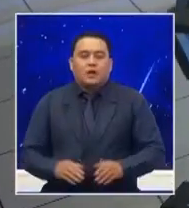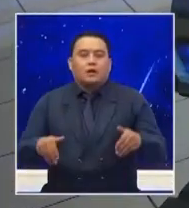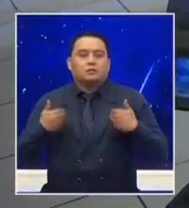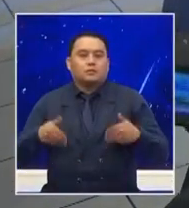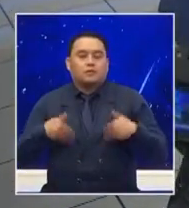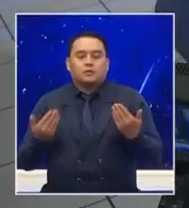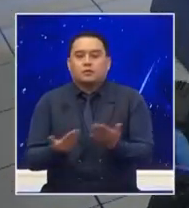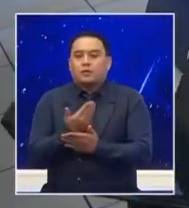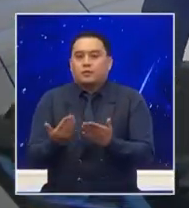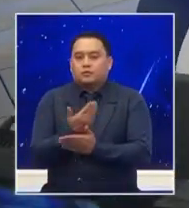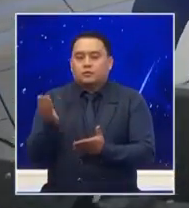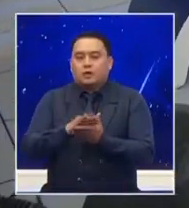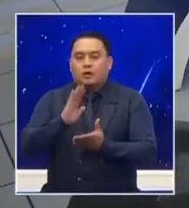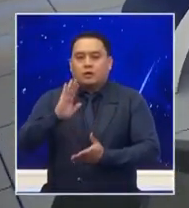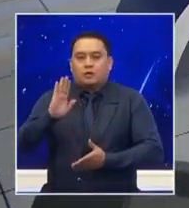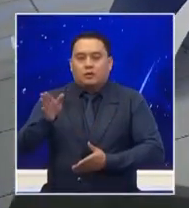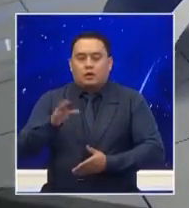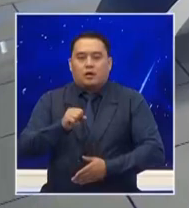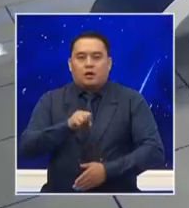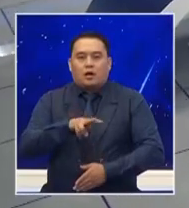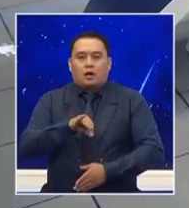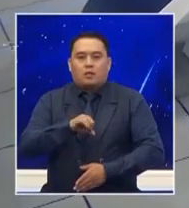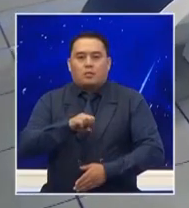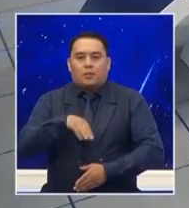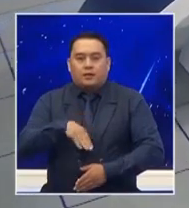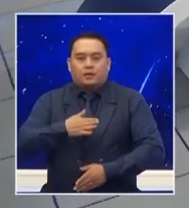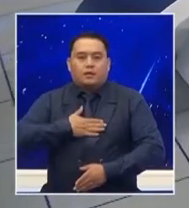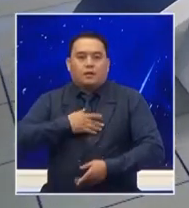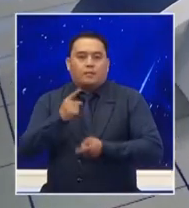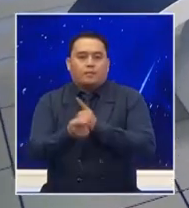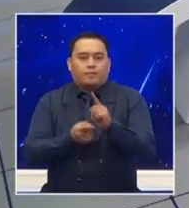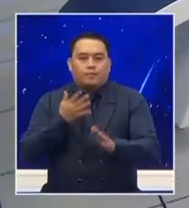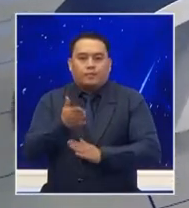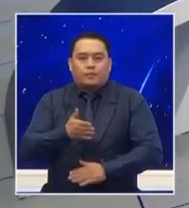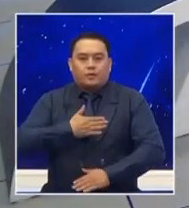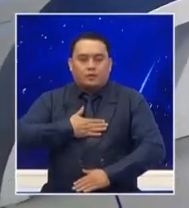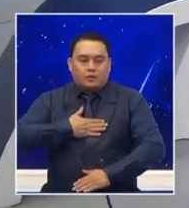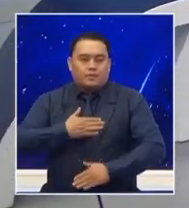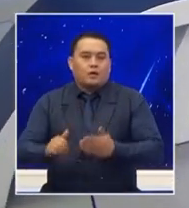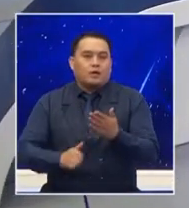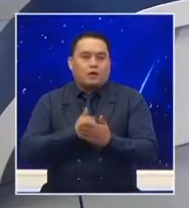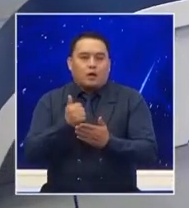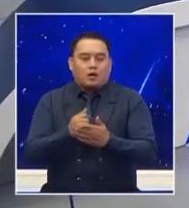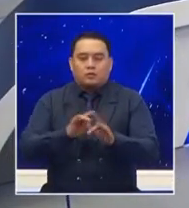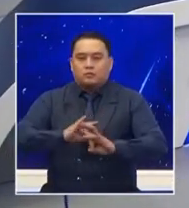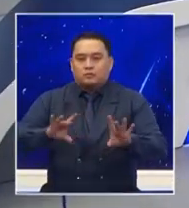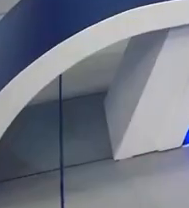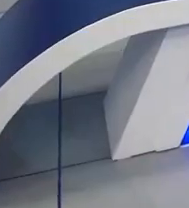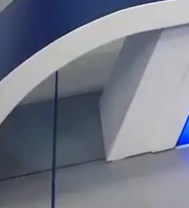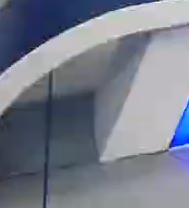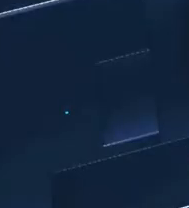Ассаламу алейкум, қадірменді көрермен, тікелей эфирде қорытынды жаңалықтар, студияда Алмат Хамид, сурдо аудармада Марат Жақсылық. Бүгін көретіндеріміз.